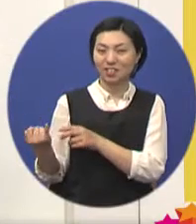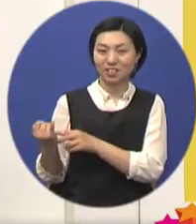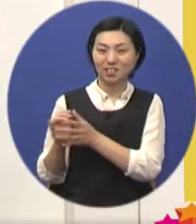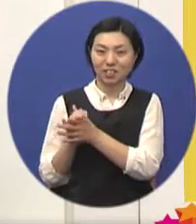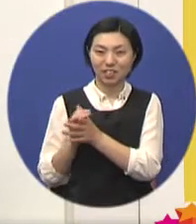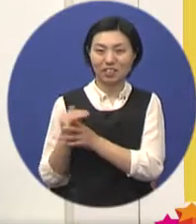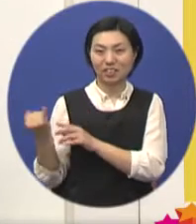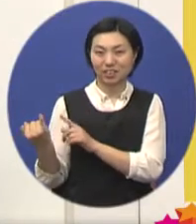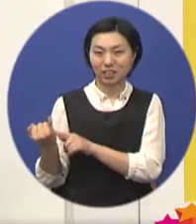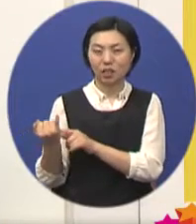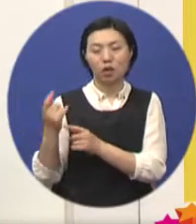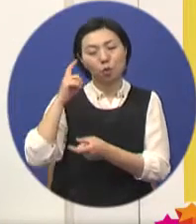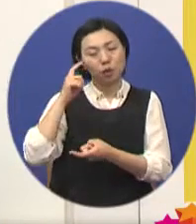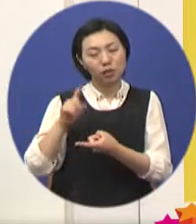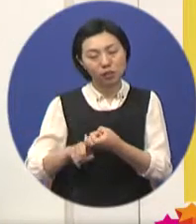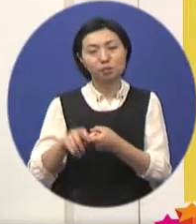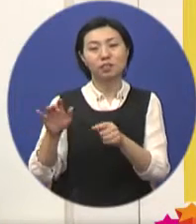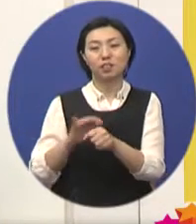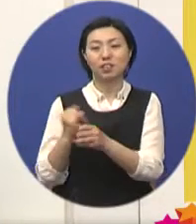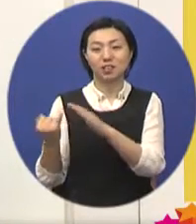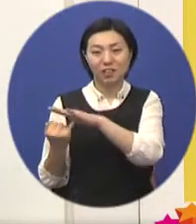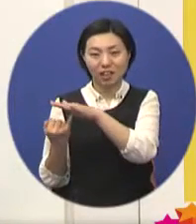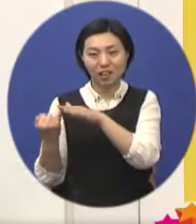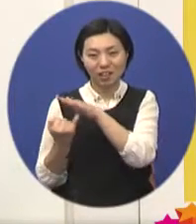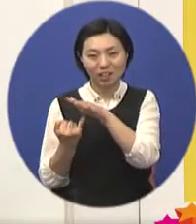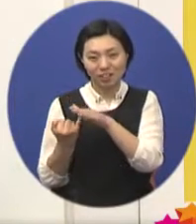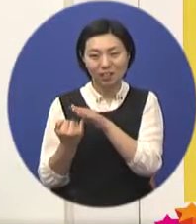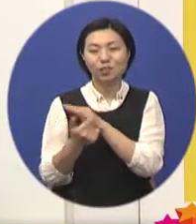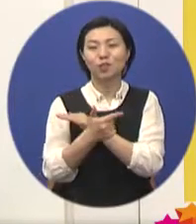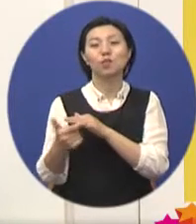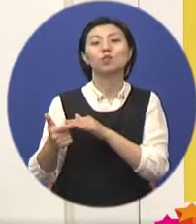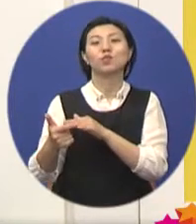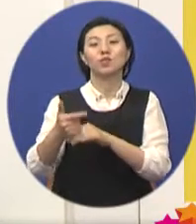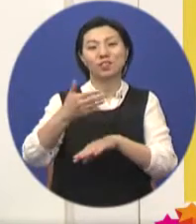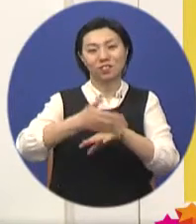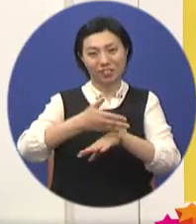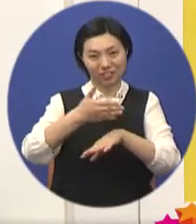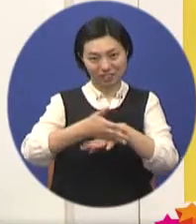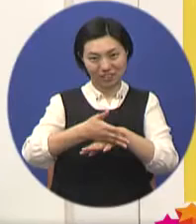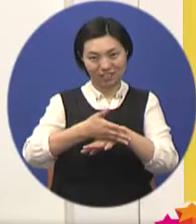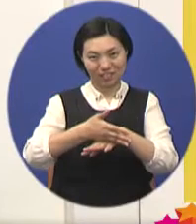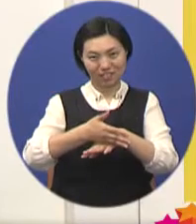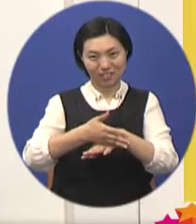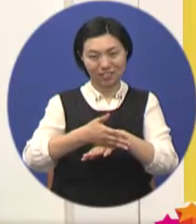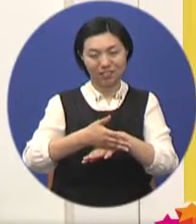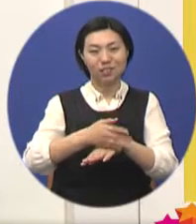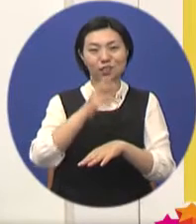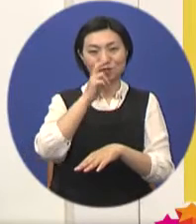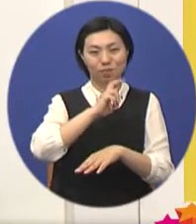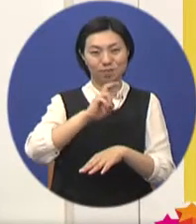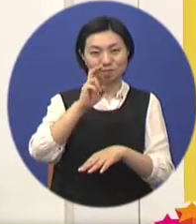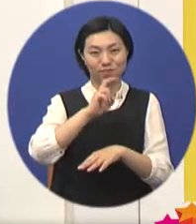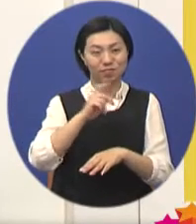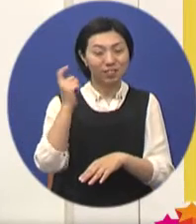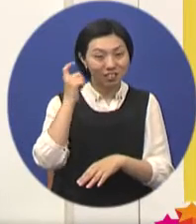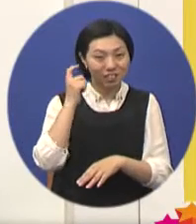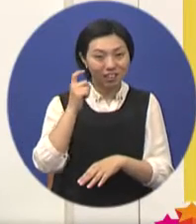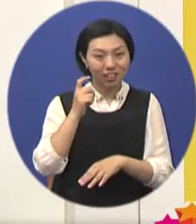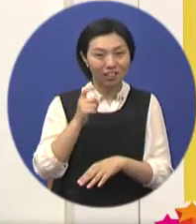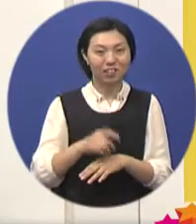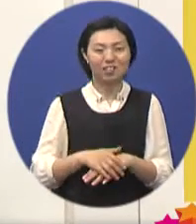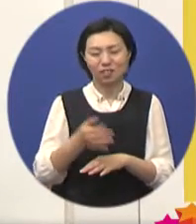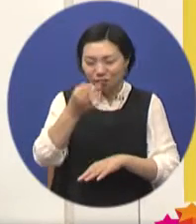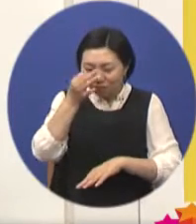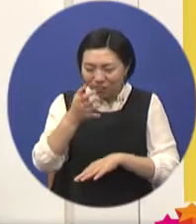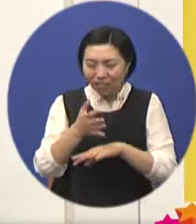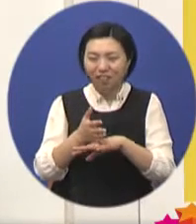관심 두고 사랑으로 이렇게 해주셔서 너무 감사하고요. 네. 자 할미코 사연 노래 듣겠습니다. 네. 예장님 죄송합니다. 아유,